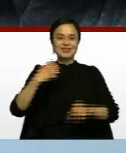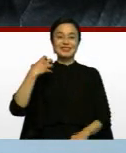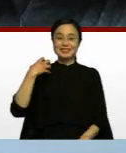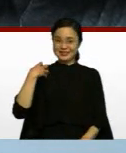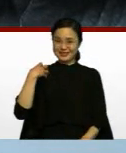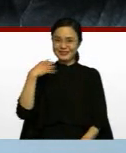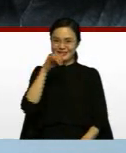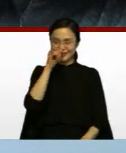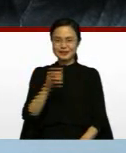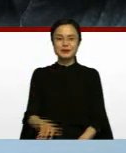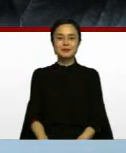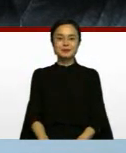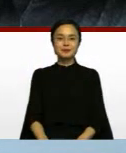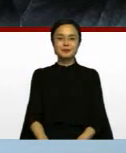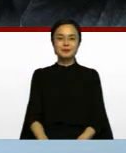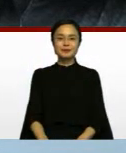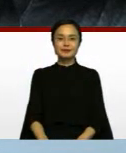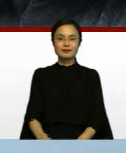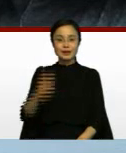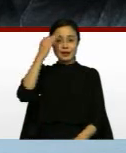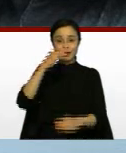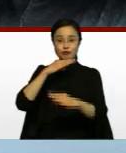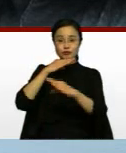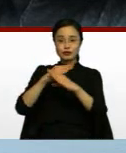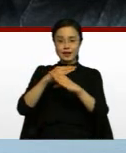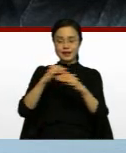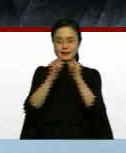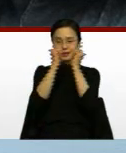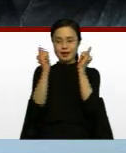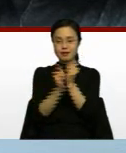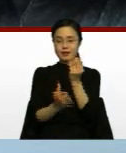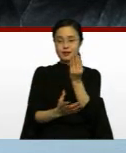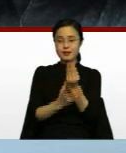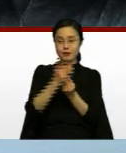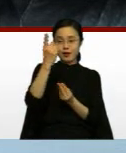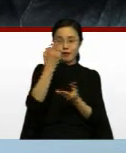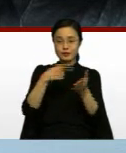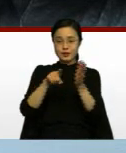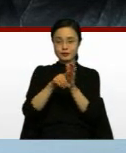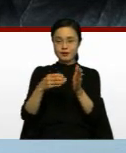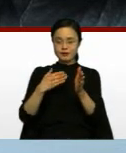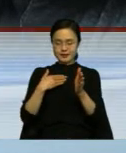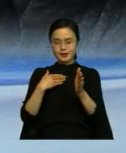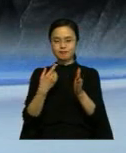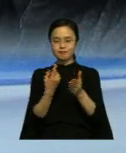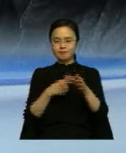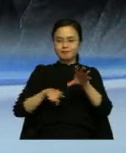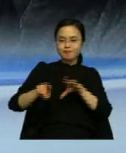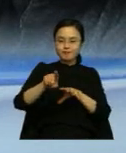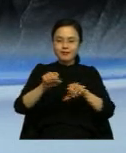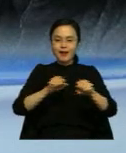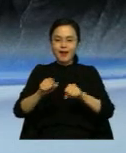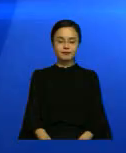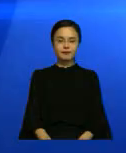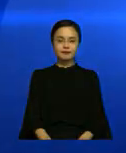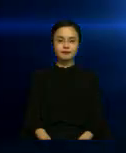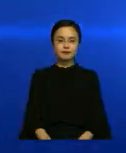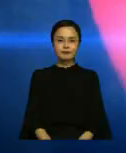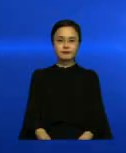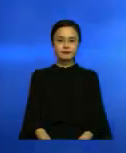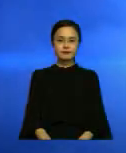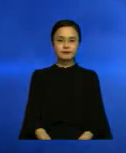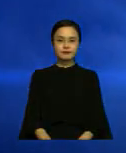행정인으로 거듭나고 남과 북이 사회 통합을 이루는데 밑거름이 되겠다는 각오입니다. 보도에 유승한 기자입니다.